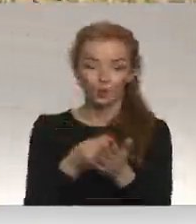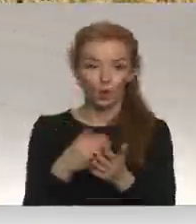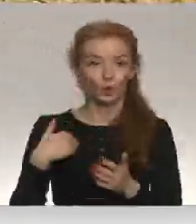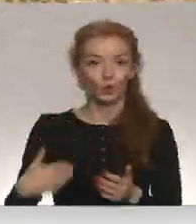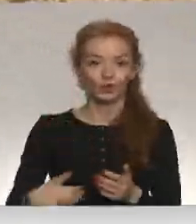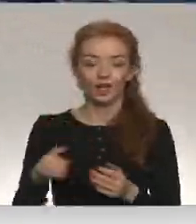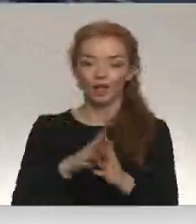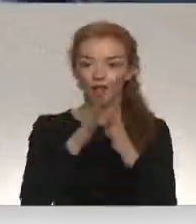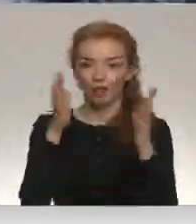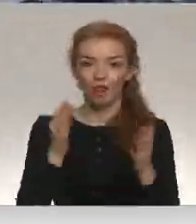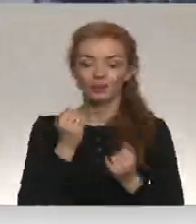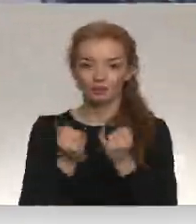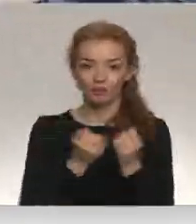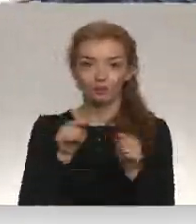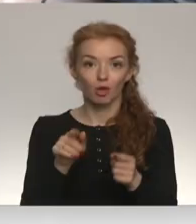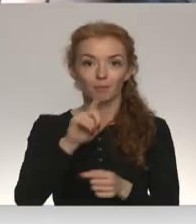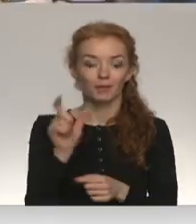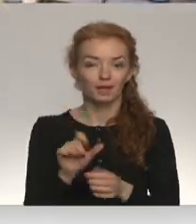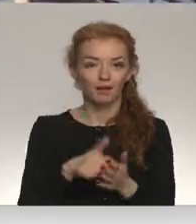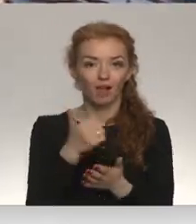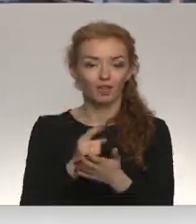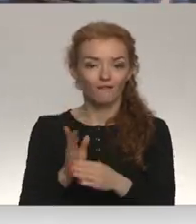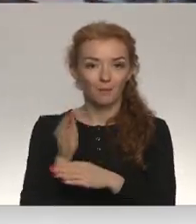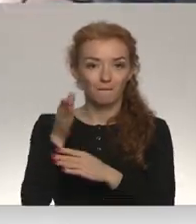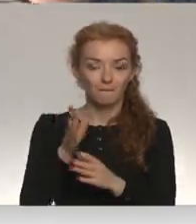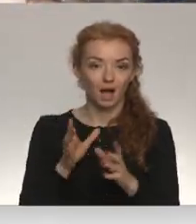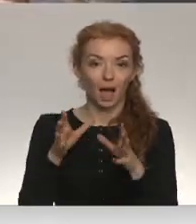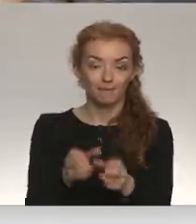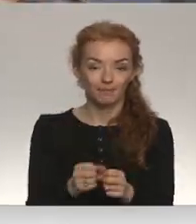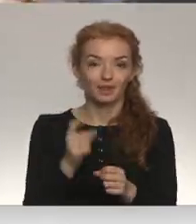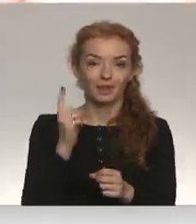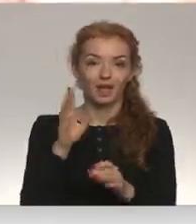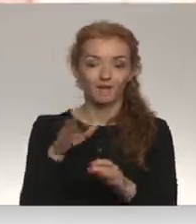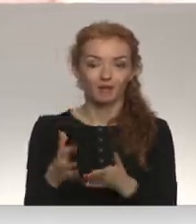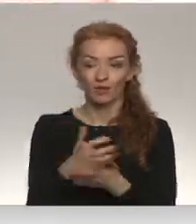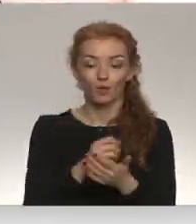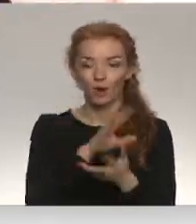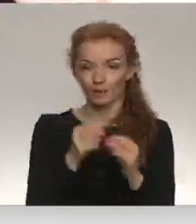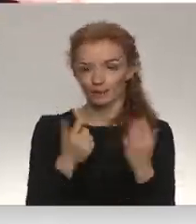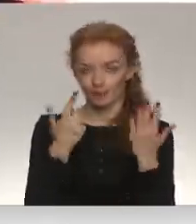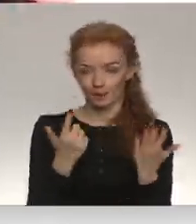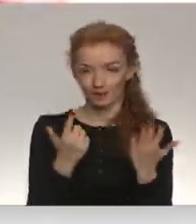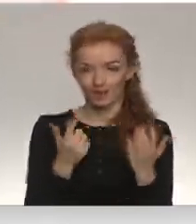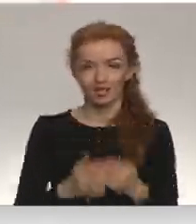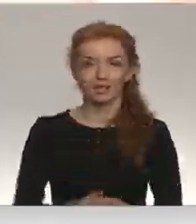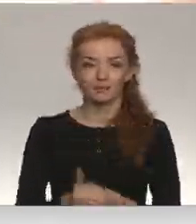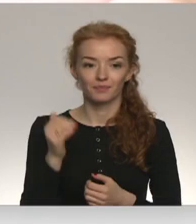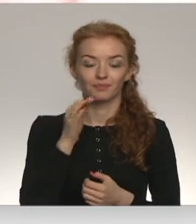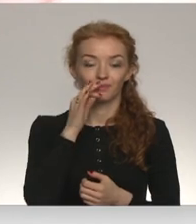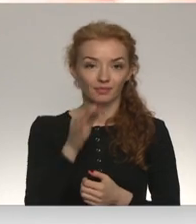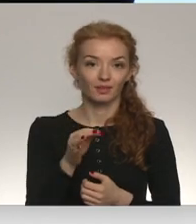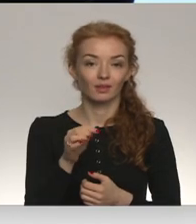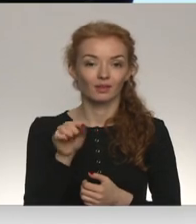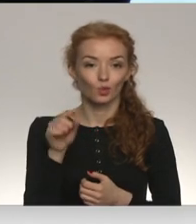ir lielā cieņā. Šai brīdī galvenais loms ir vimbas, tās vienā reizē drīkst paturēt 7. Muškāpuri tad mazie